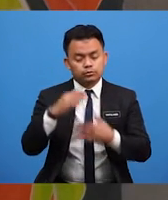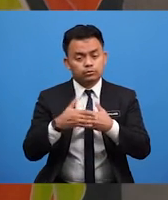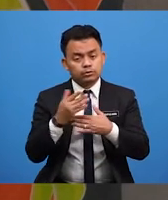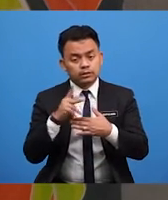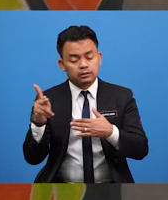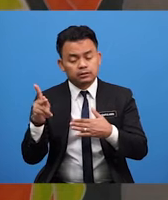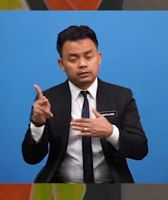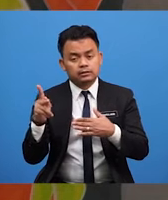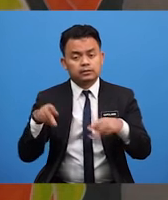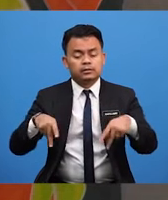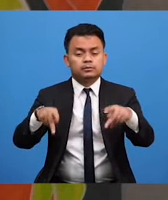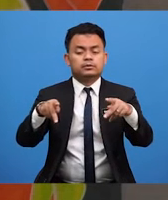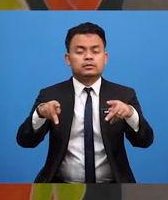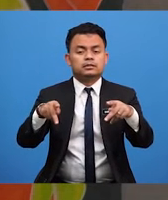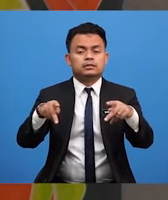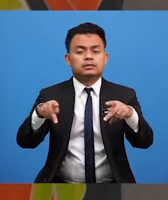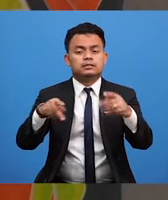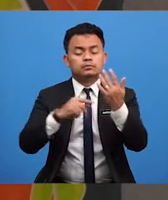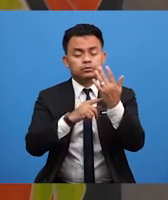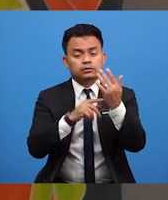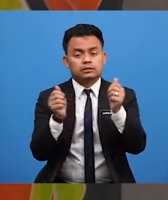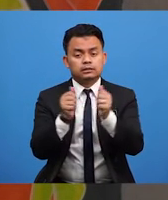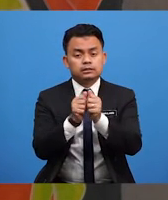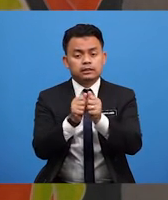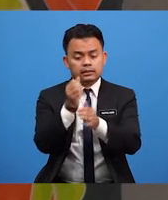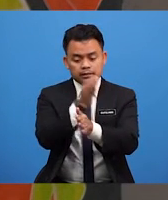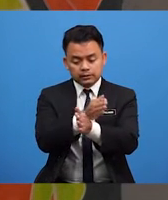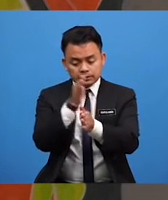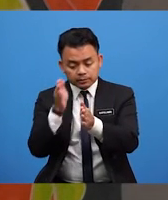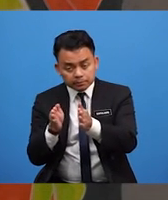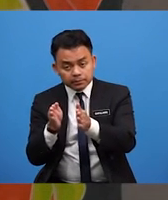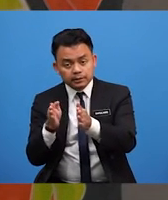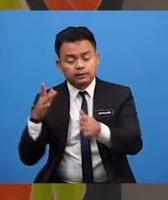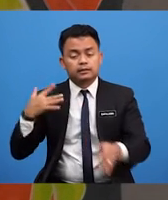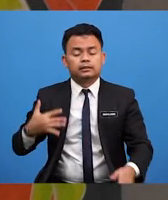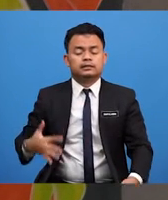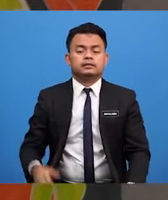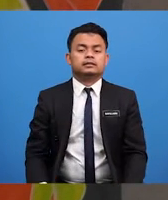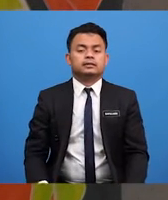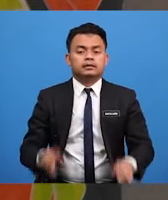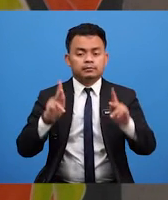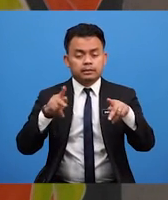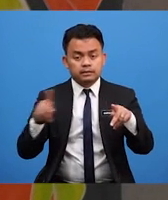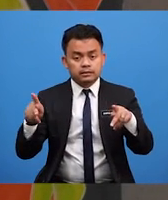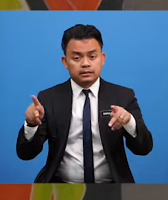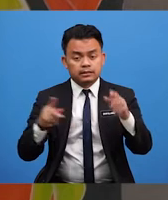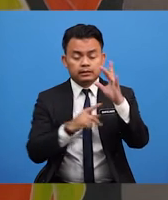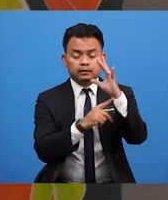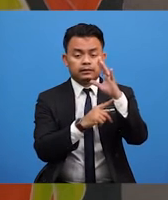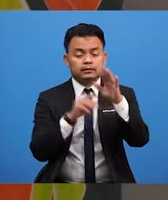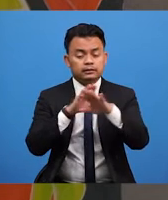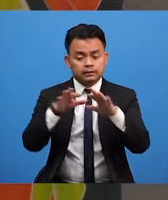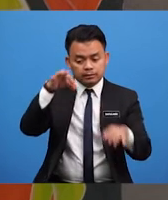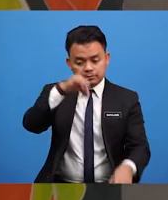dengan bahagian tepi kain. Pastikan lilin tidak menitik pada permukaan kain.